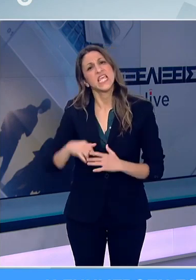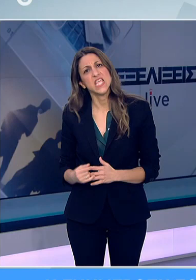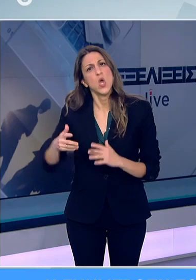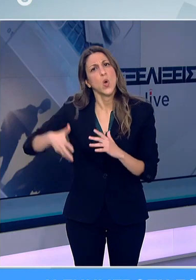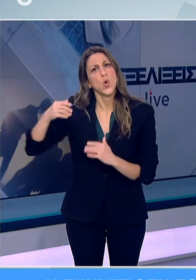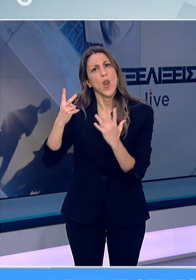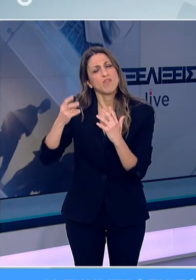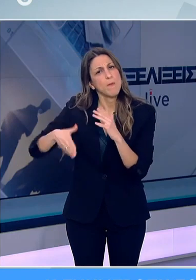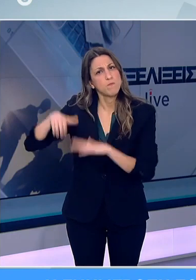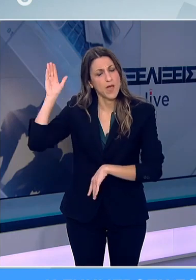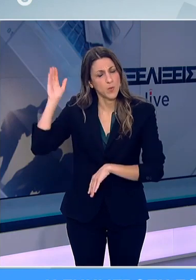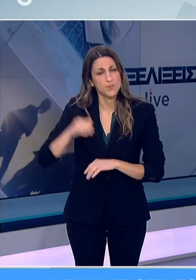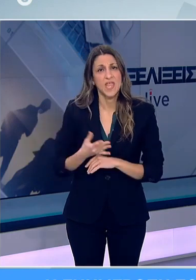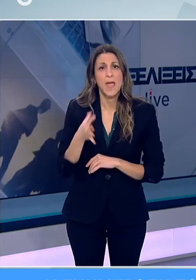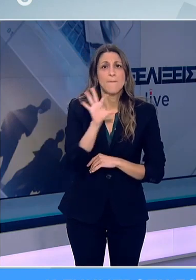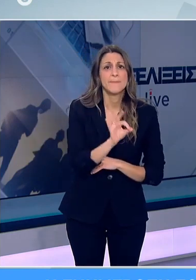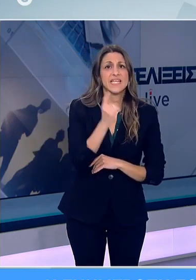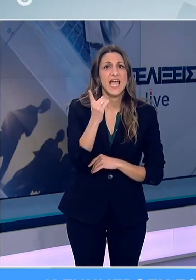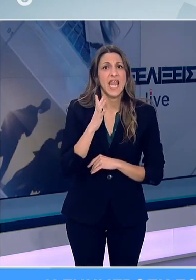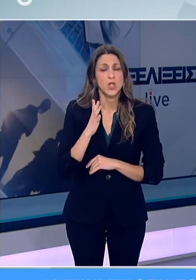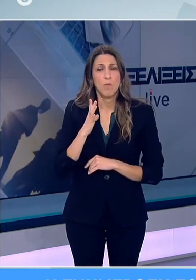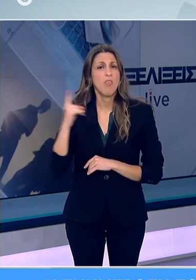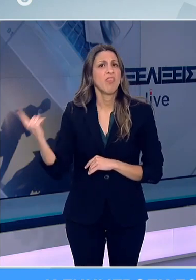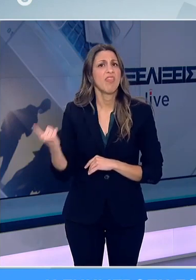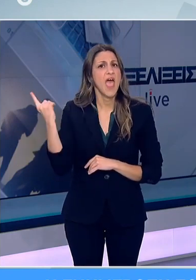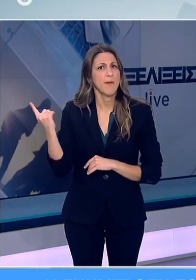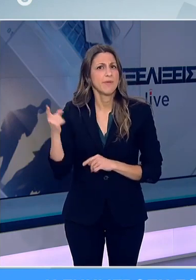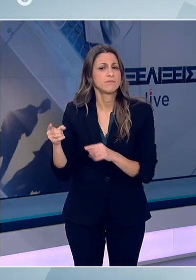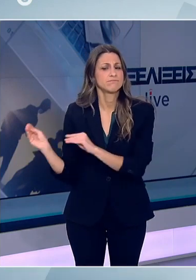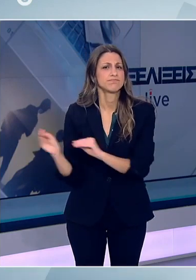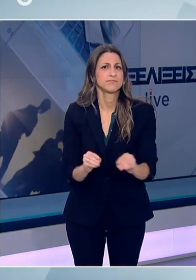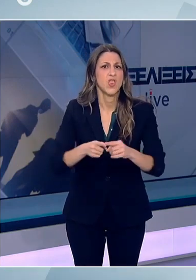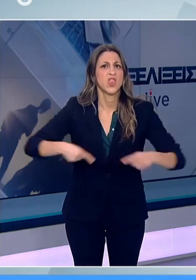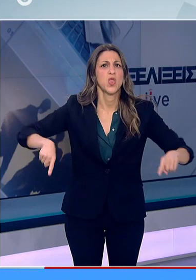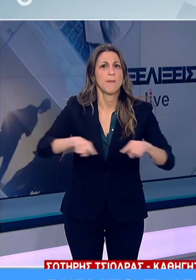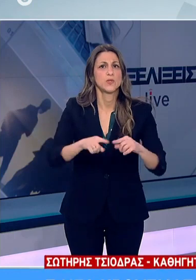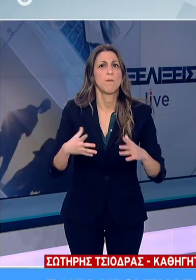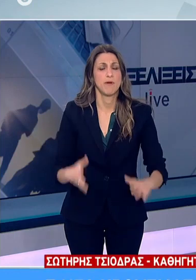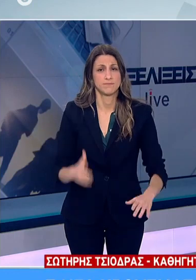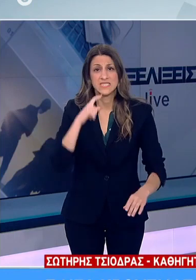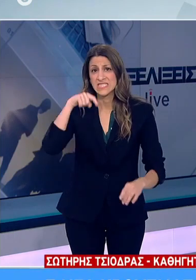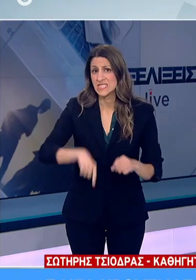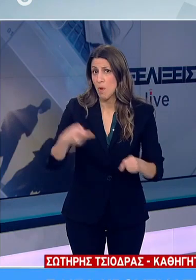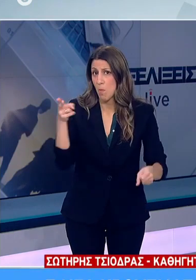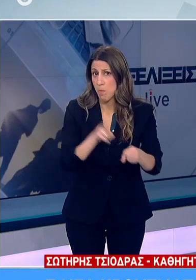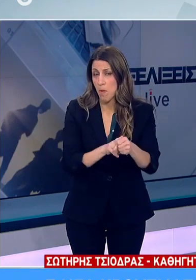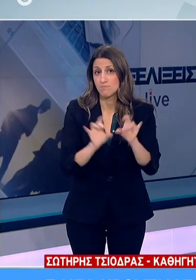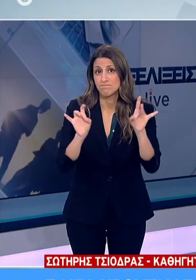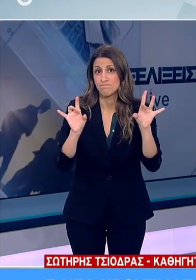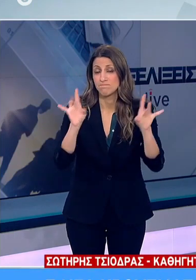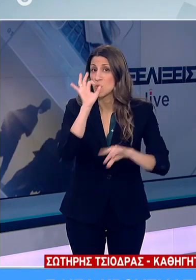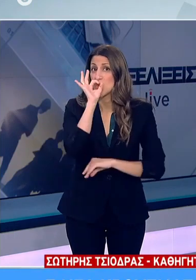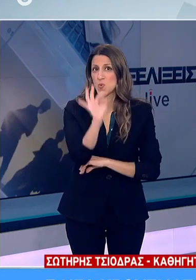άνω. 51 ασθενείς έχουν εξέλθει από τη ΣΜΕΘ. Τέλος, σήμερα δεν έχουμε κανέναν καταγεγραμμένο θάνατο.